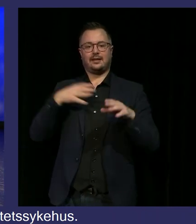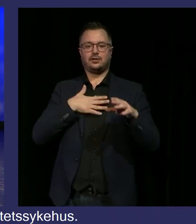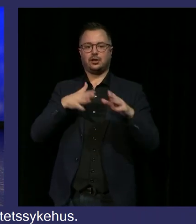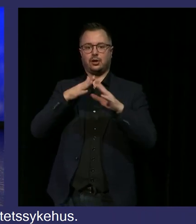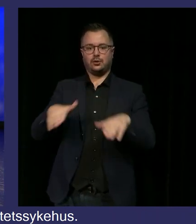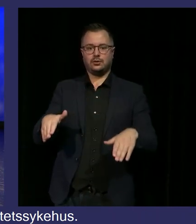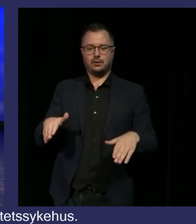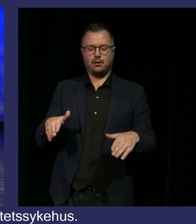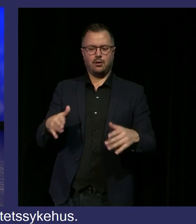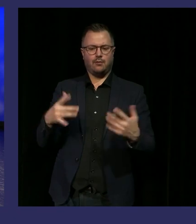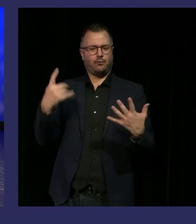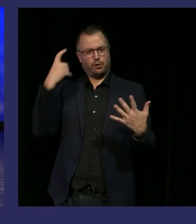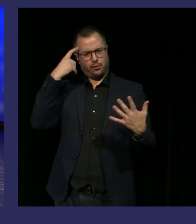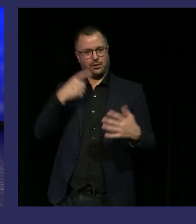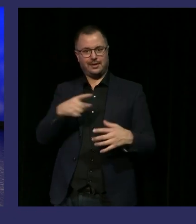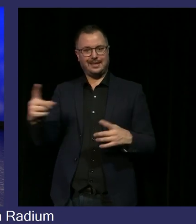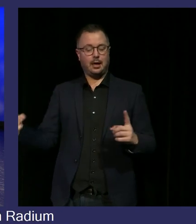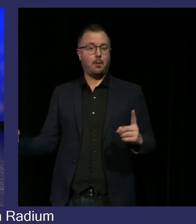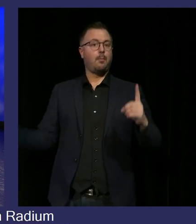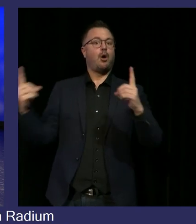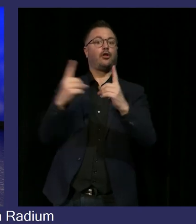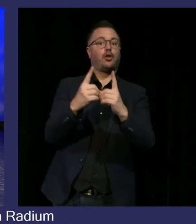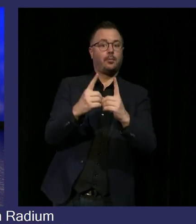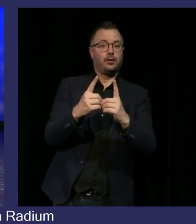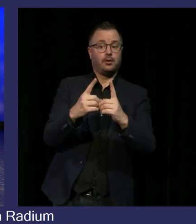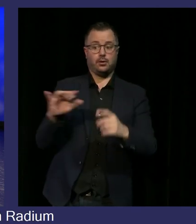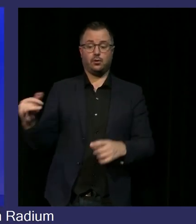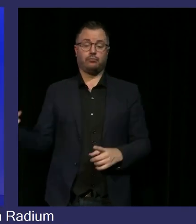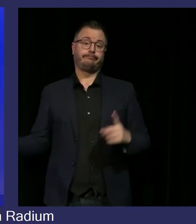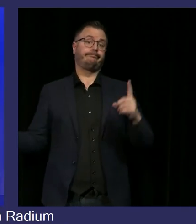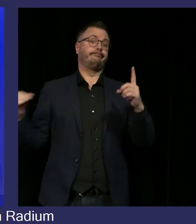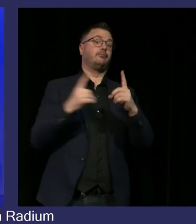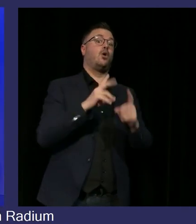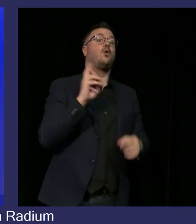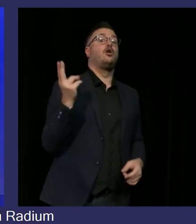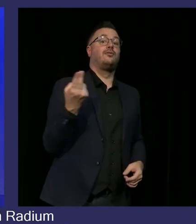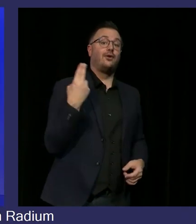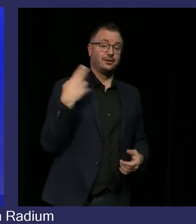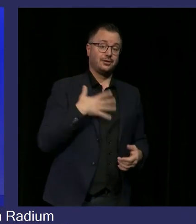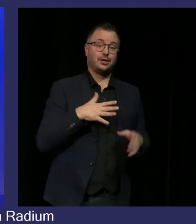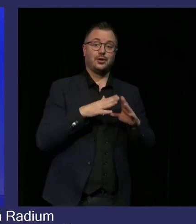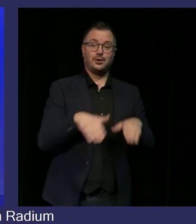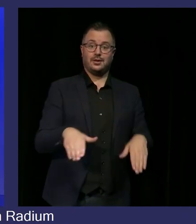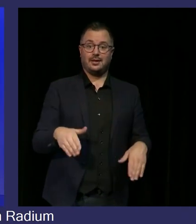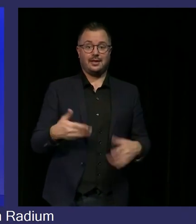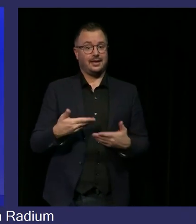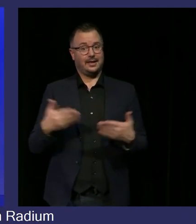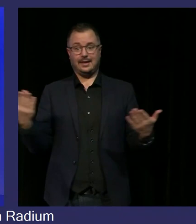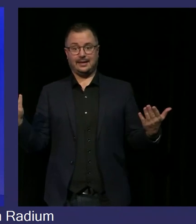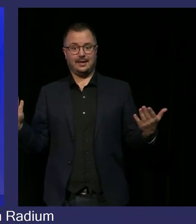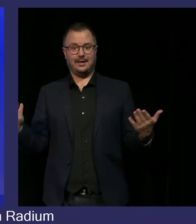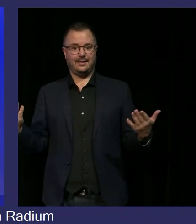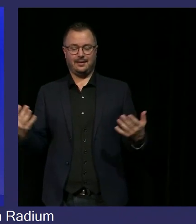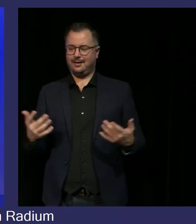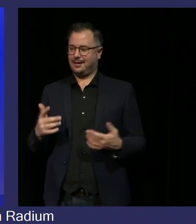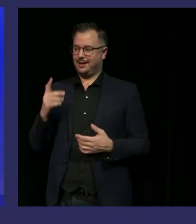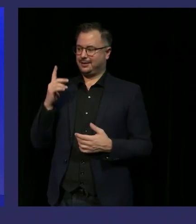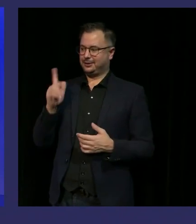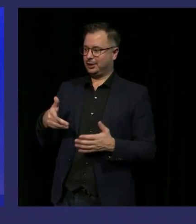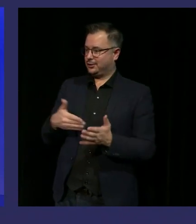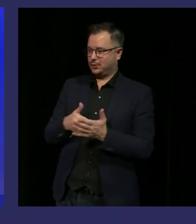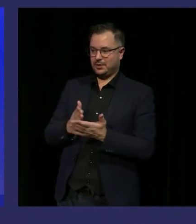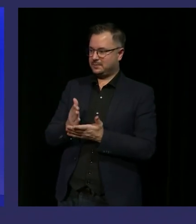møtte opp pasientene? De møtte opp på Ullevål. Ikke kanskje på radioen der de hadde time. For det sto ikke engang